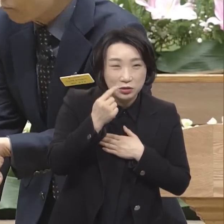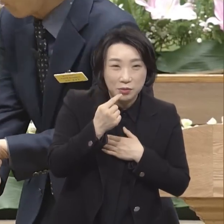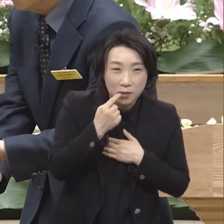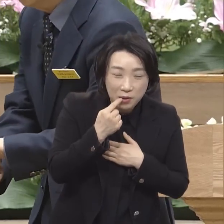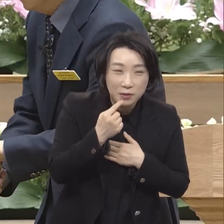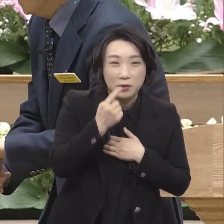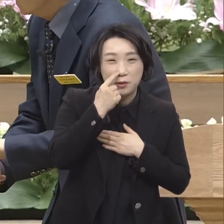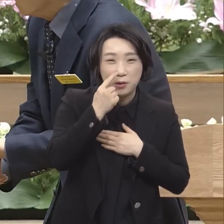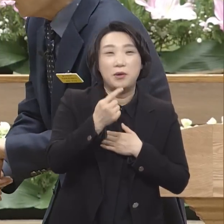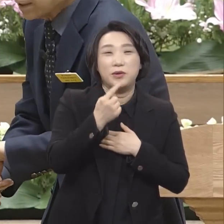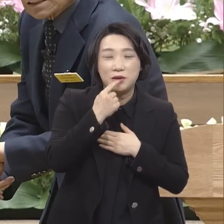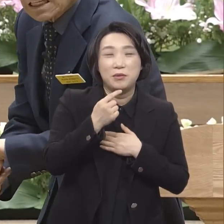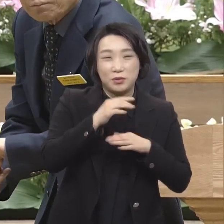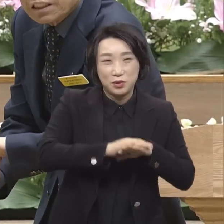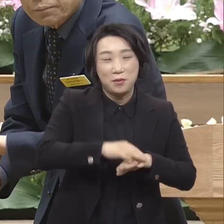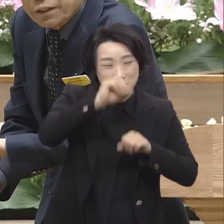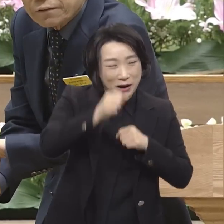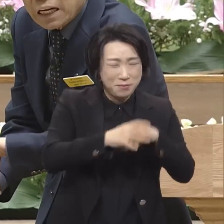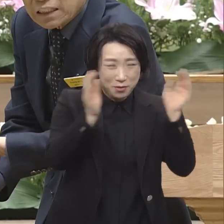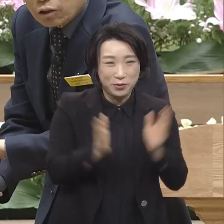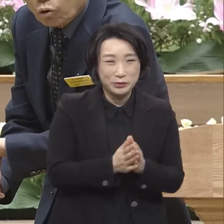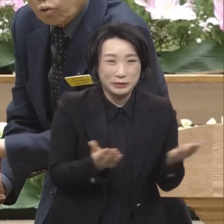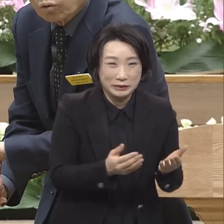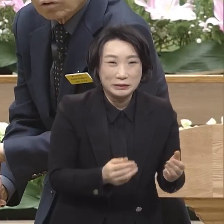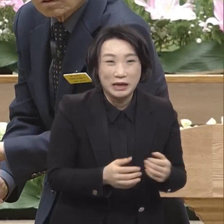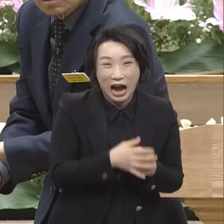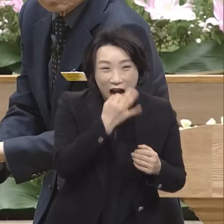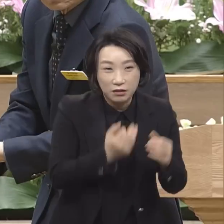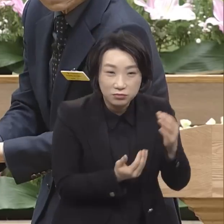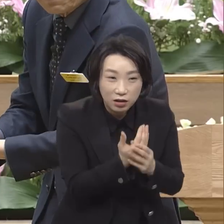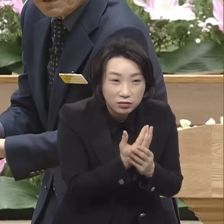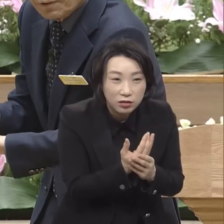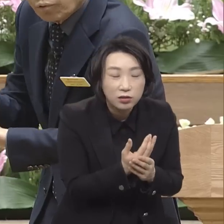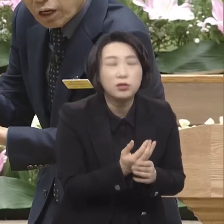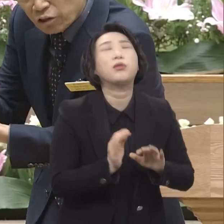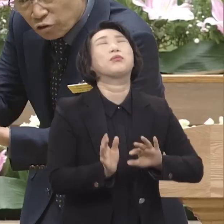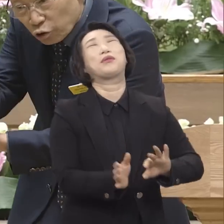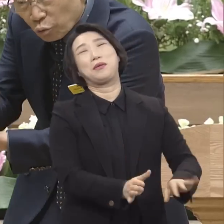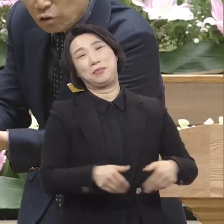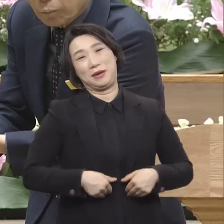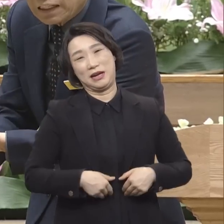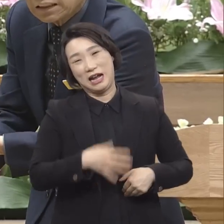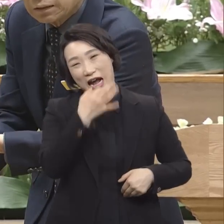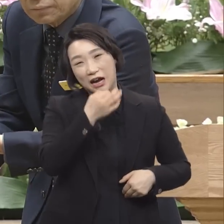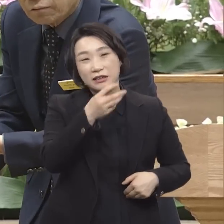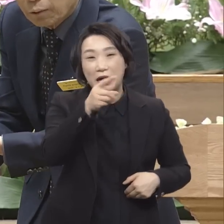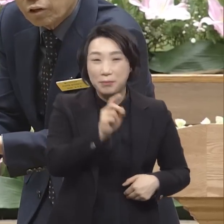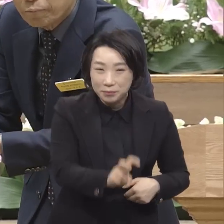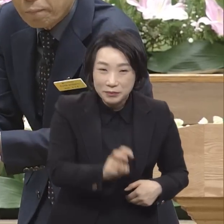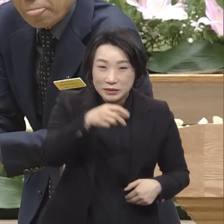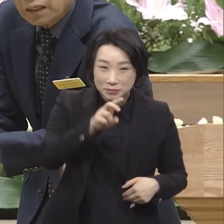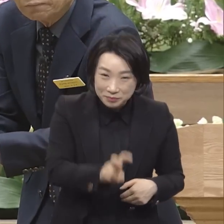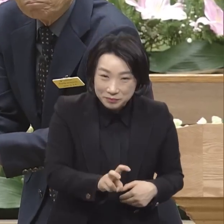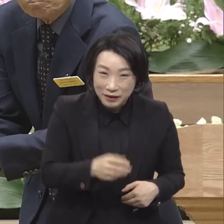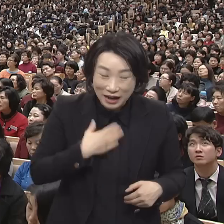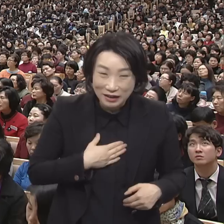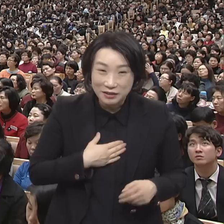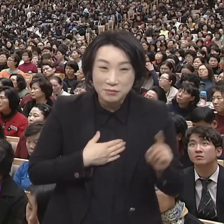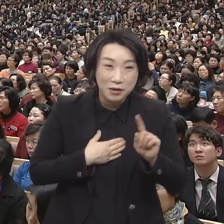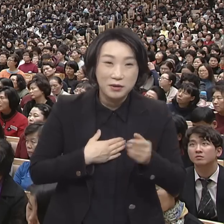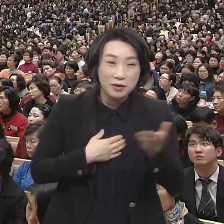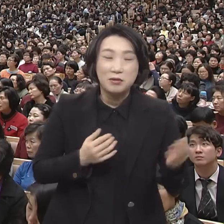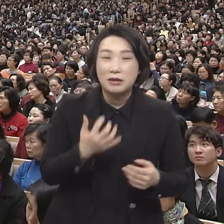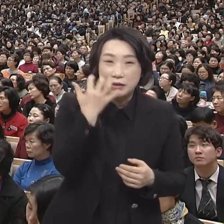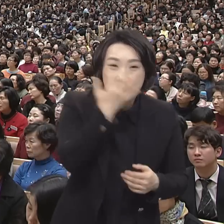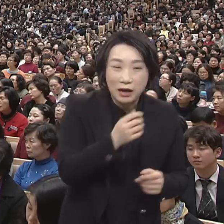말이요. 왜? 탐심이 일어나지 않도록. 탐심이 뭐라 했죠? 여기 또 읽어봐. 음란과 뭐?